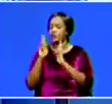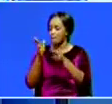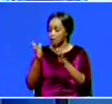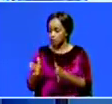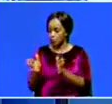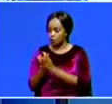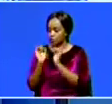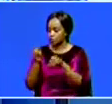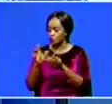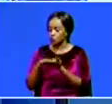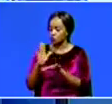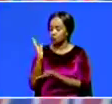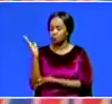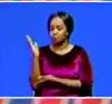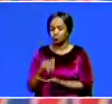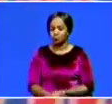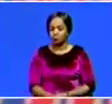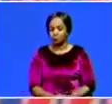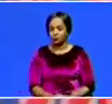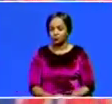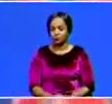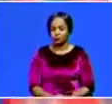na kutuandalia makala haya.